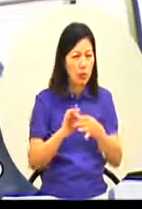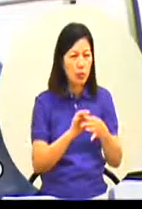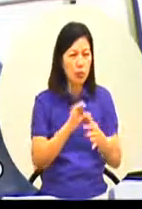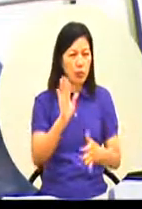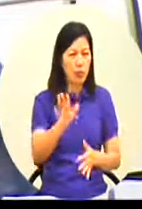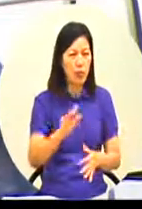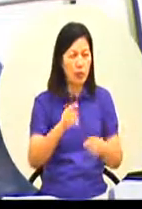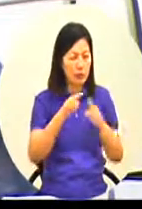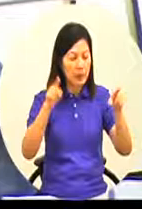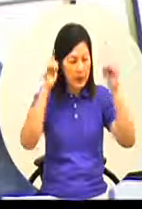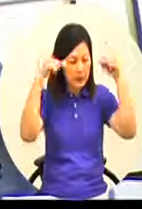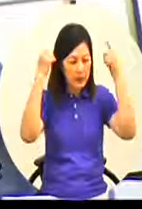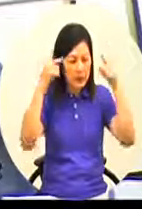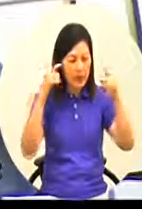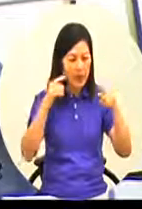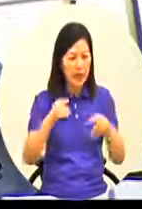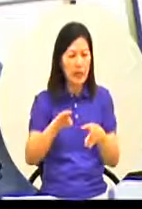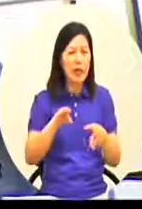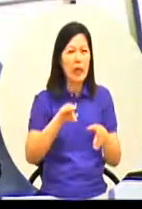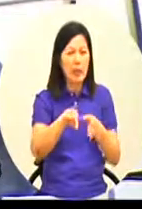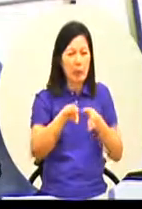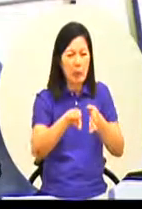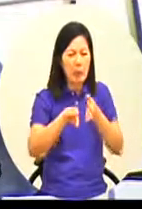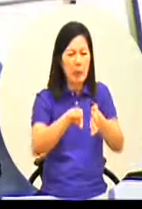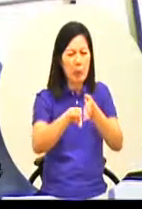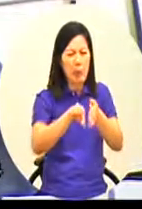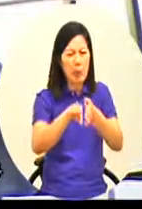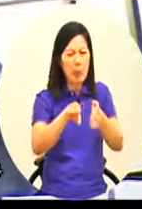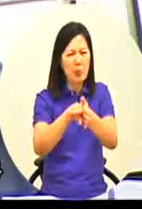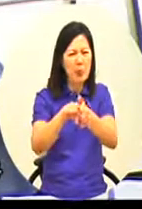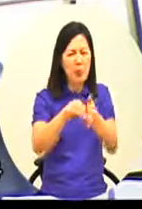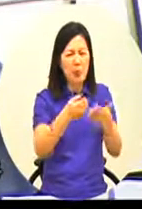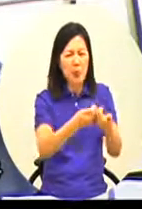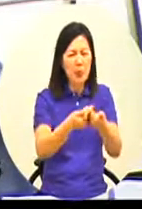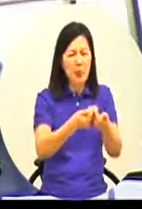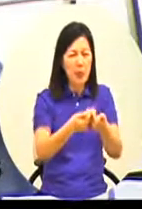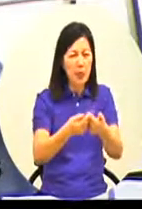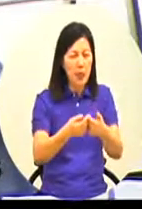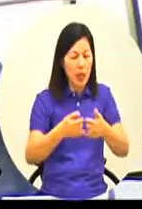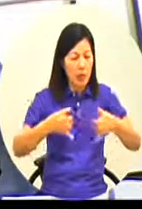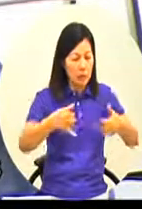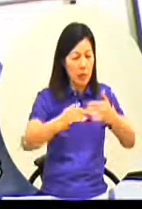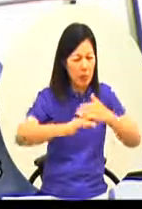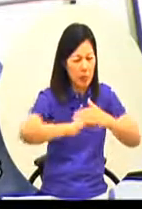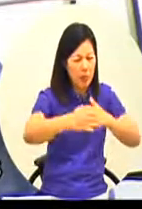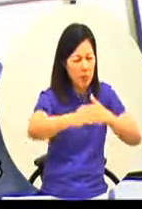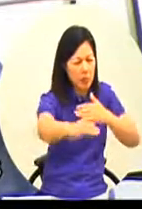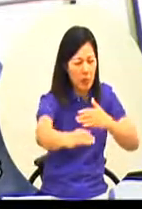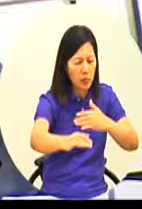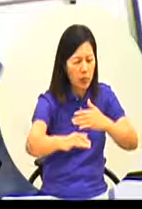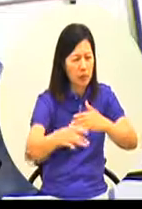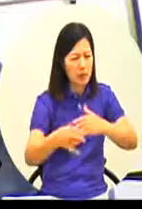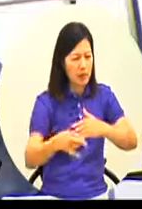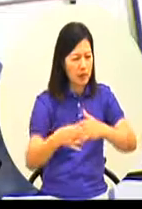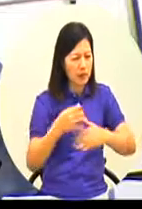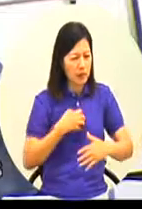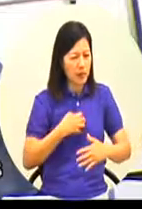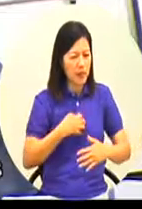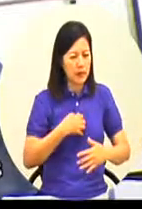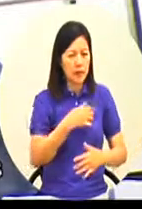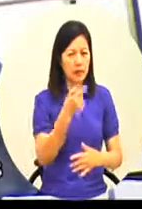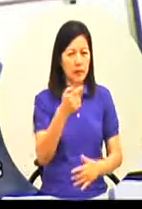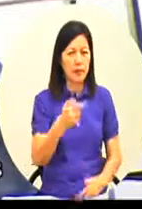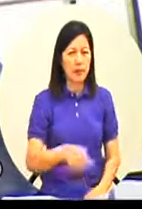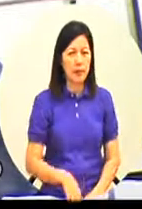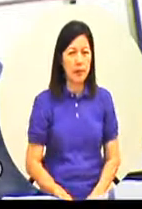常时我们都要喊大车客啊，你的路面阁遐那么不平坦，真的是。这是险象环生呢，